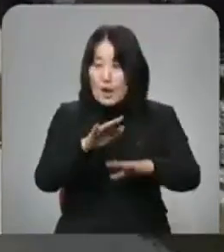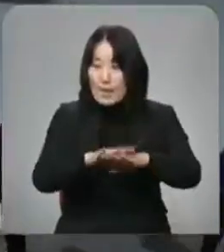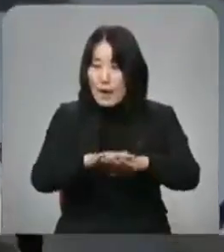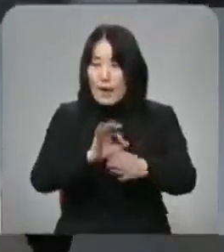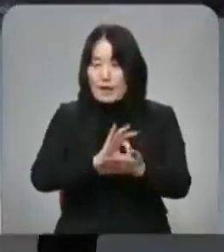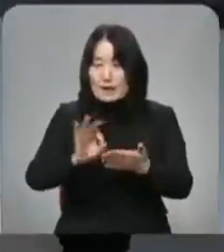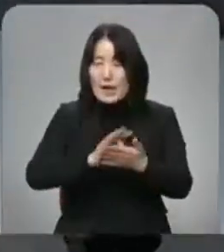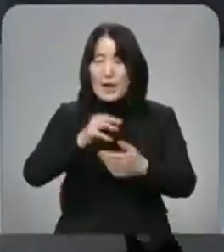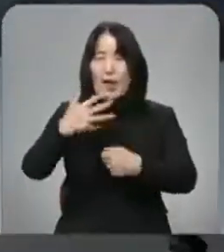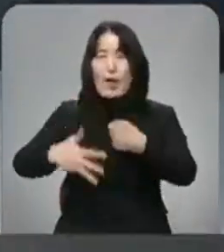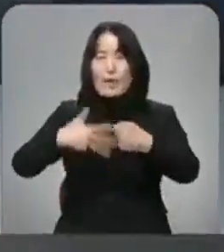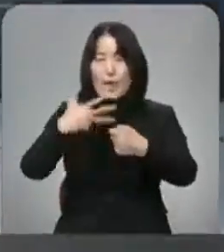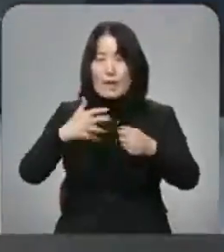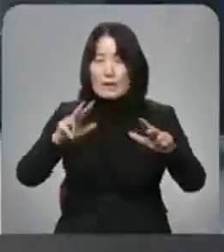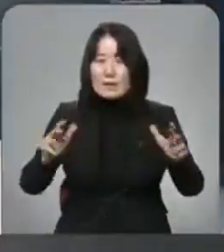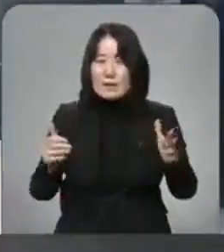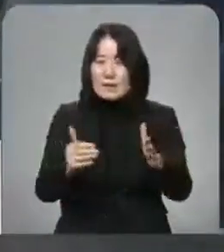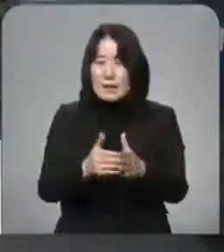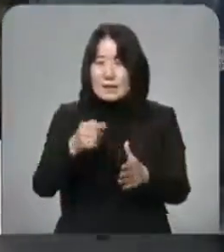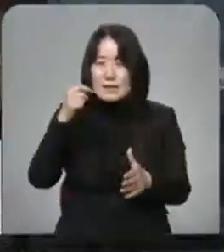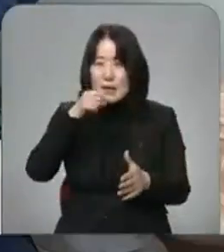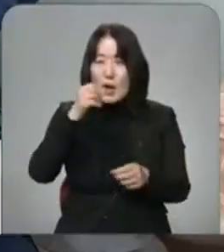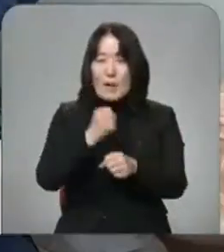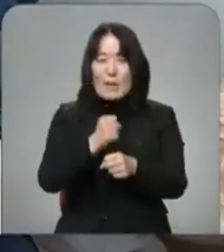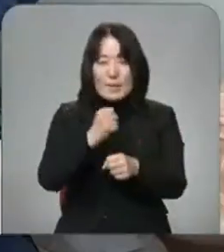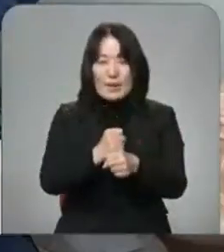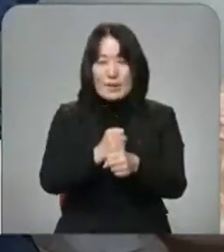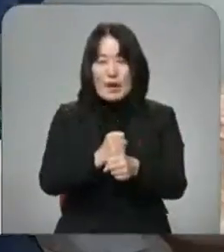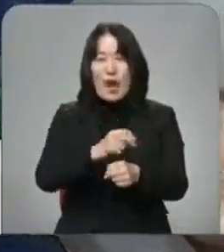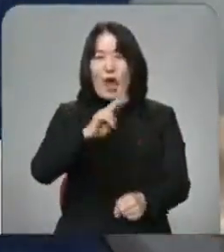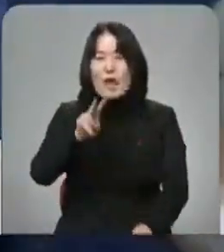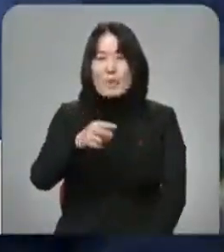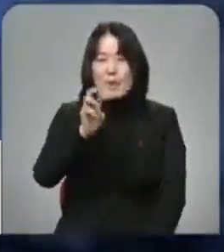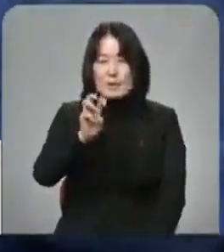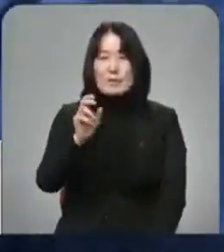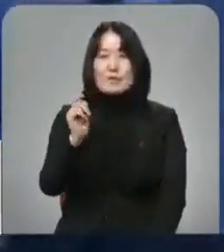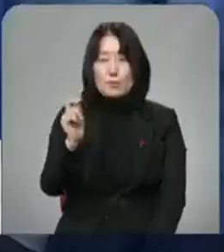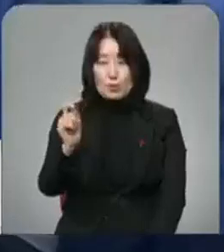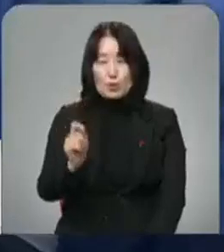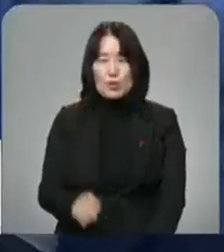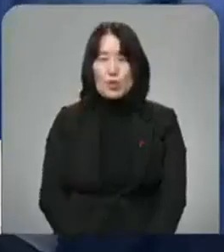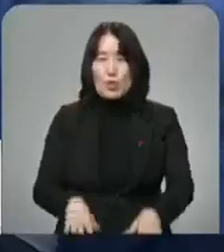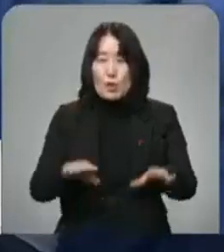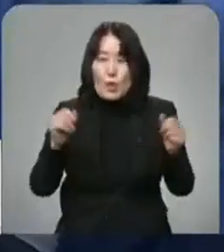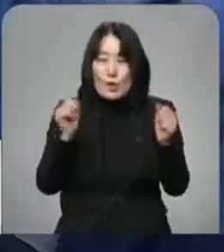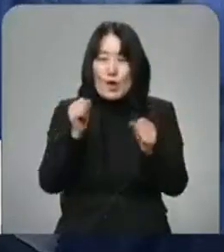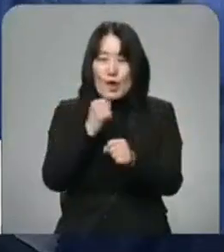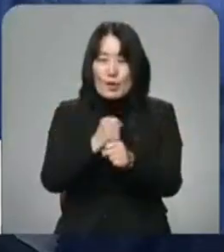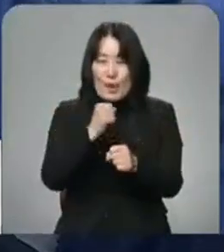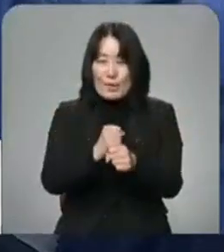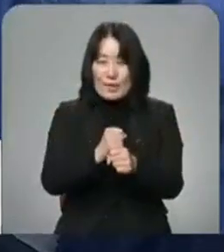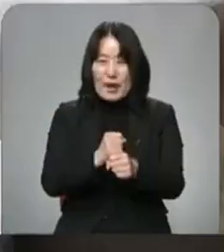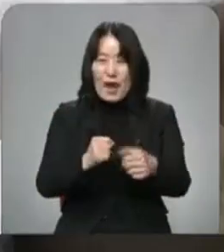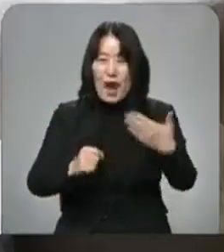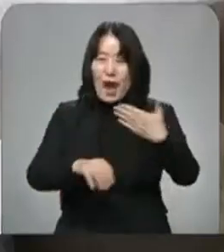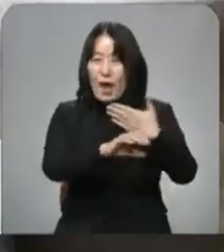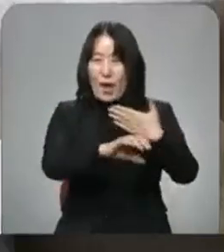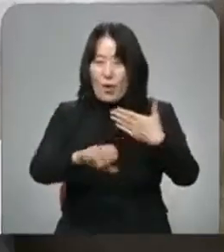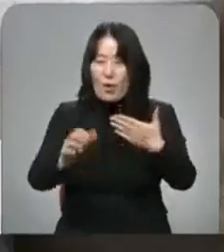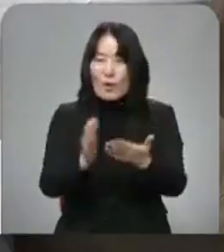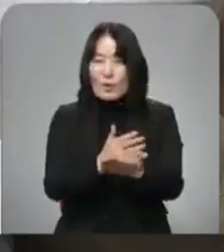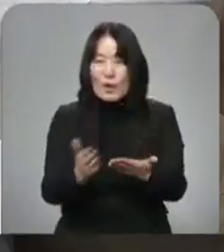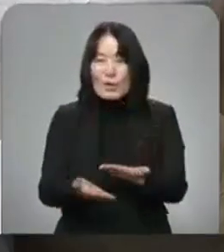8년. 지금까지 만들어진 제설 소금은 230톤에 달합니다. 이번 겨울에 만든 물량은 9개 읍면에